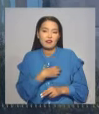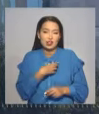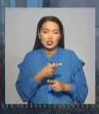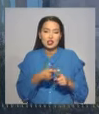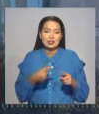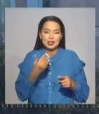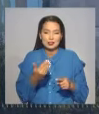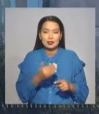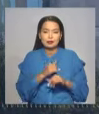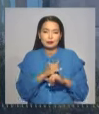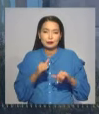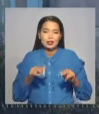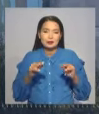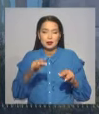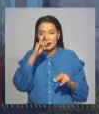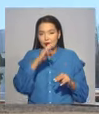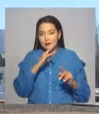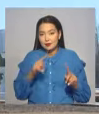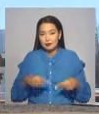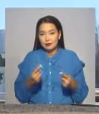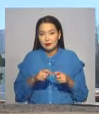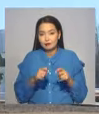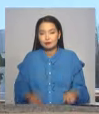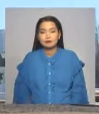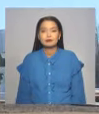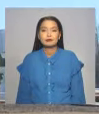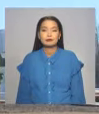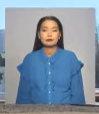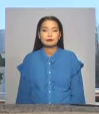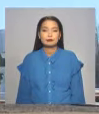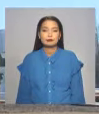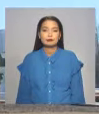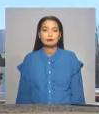часть процесса строительства справедливого Казахстана. Катерина Брынюк, Анара Сюмбаева, Астана Таймс.